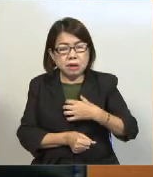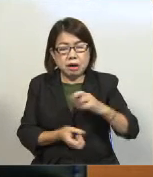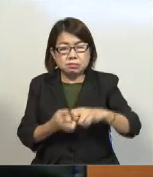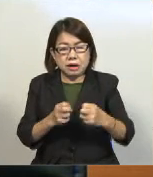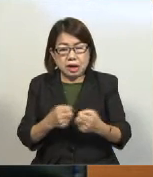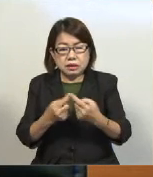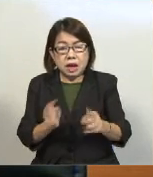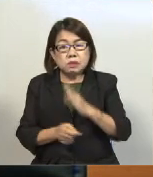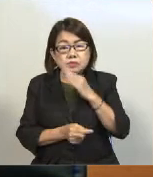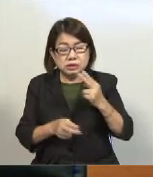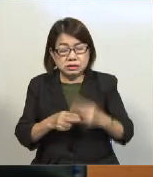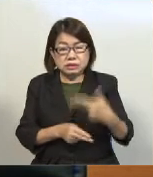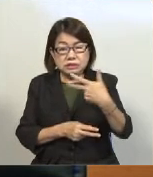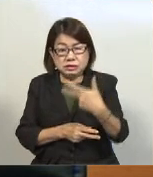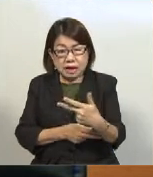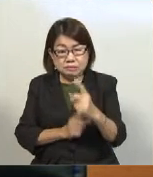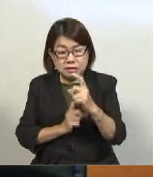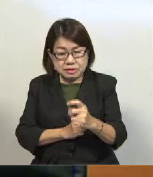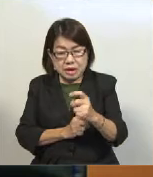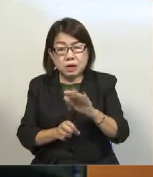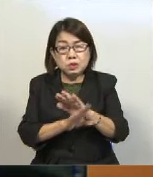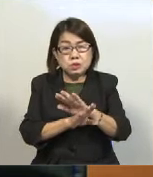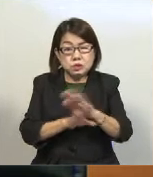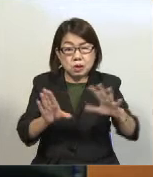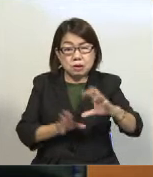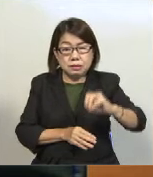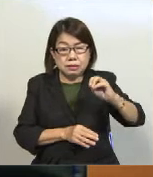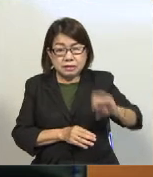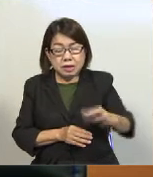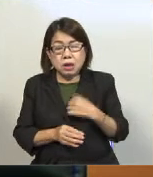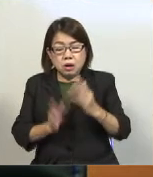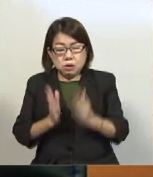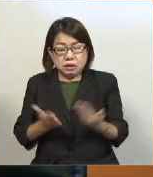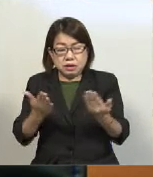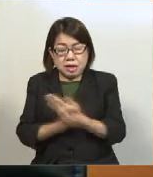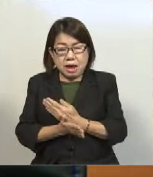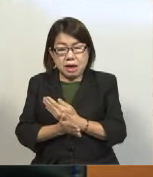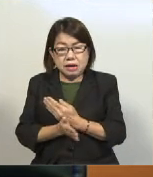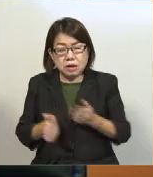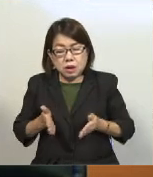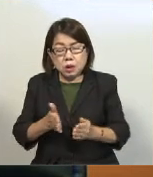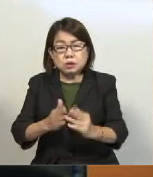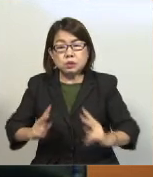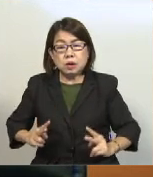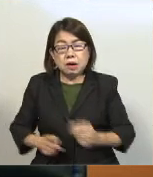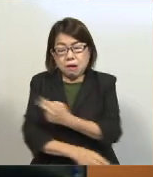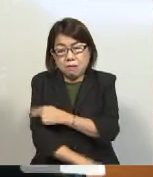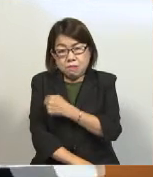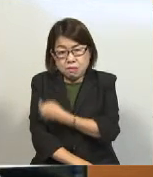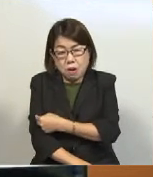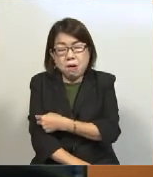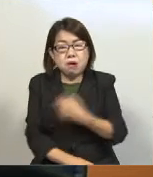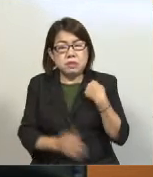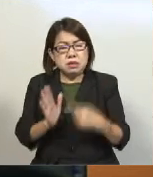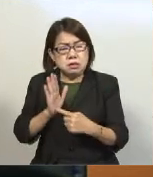ยกเลิกการใช้วัตถุอันตรายทั้ง3รายการและผู้แทนหน่วยงานของกระทรวงสาธารณสุขได้นำเสนอข้อมูล